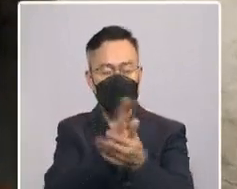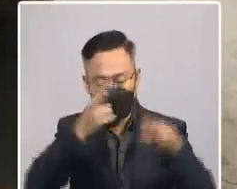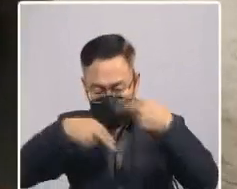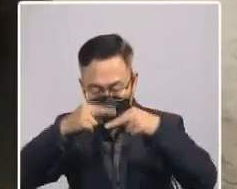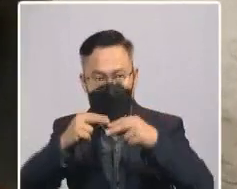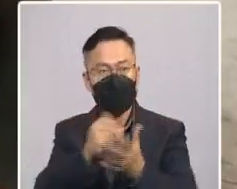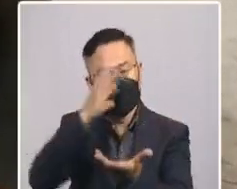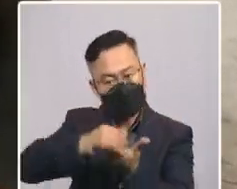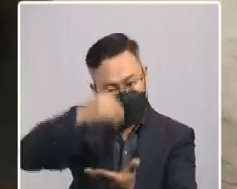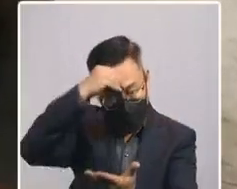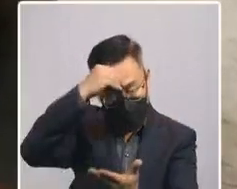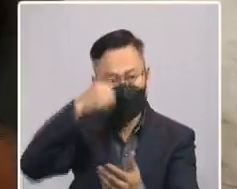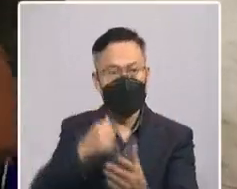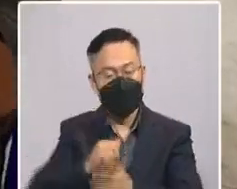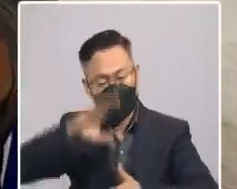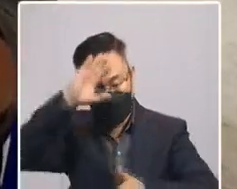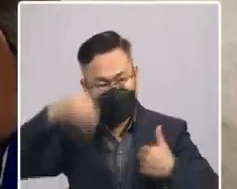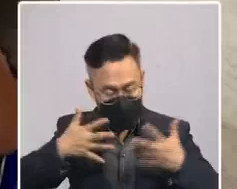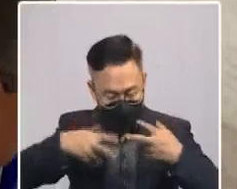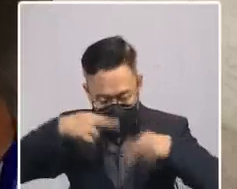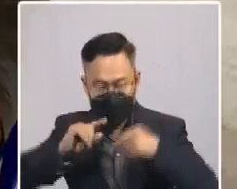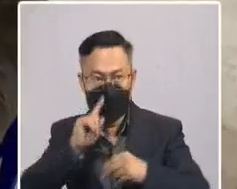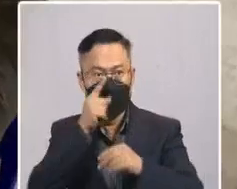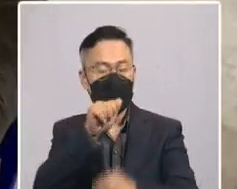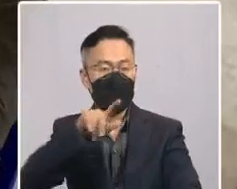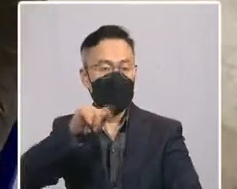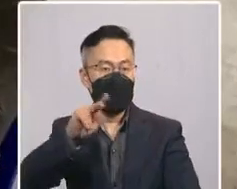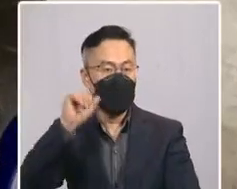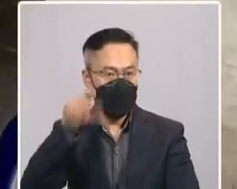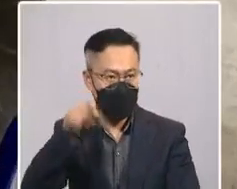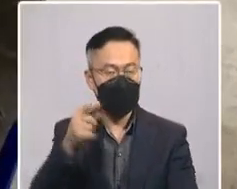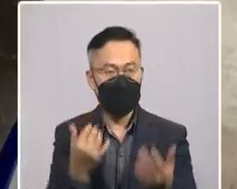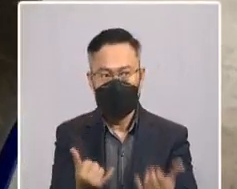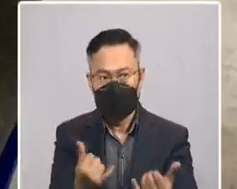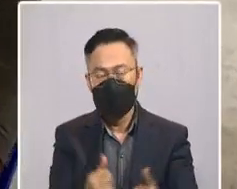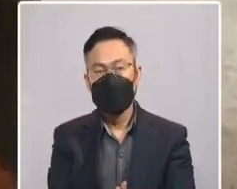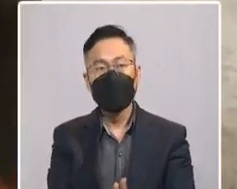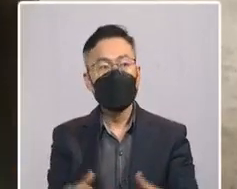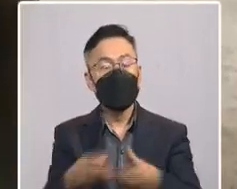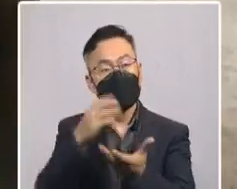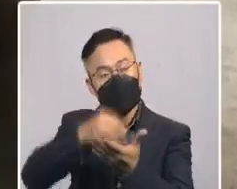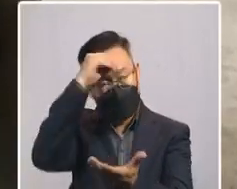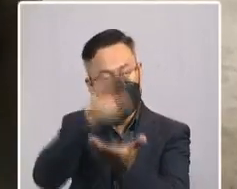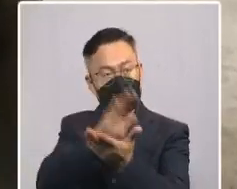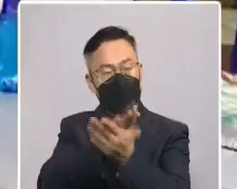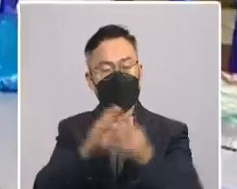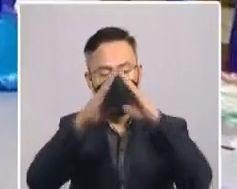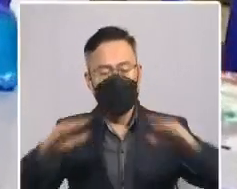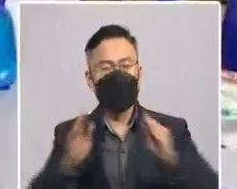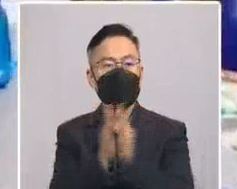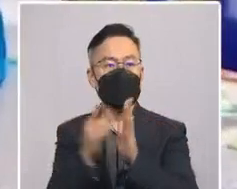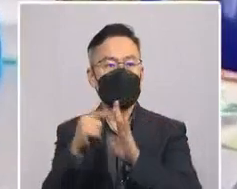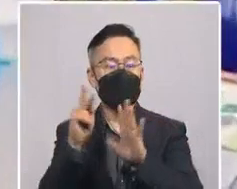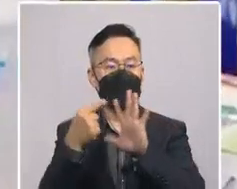ข้อมูลนักเรียนที่อยู่ในชุมชนพูนซับแล้วก็คัดกรอง ATK โดยเฉพาะเด็กที่ติดเชื้อคลัสเตอร์นี้เนี่ยส่วนใหญ่เรียนอยู่ที่โรงเรียนวัดเกาะสุวรรณาร